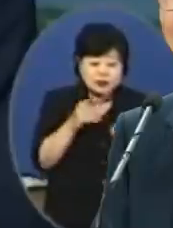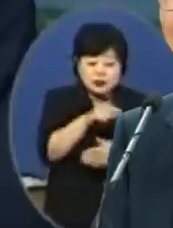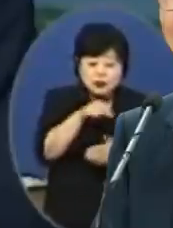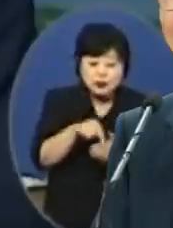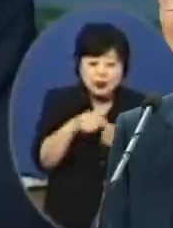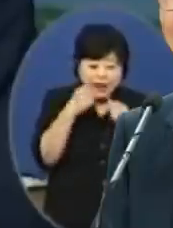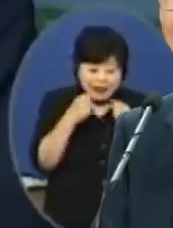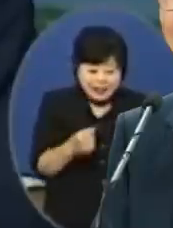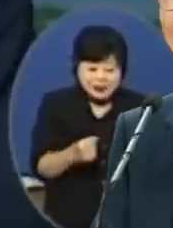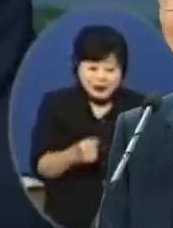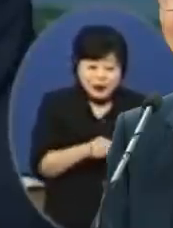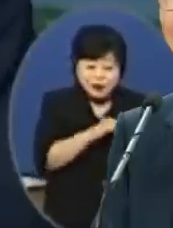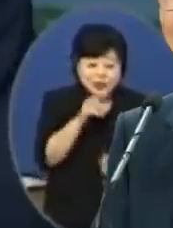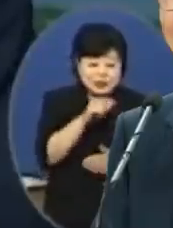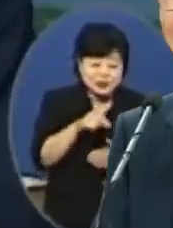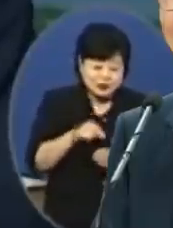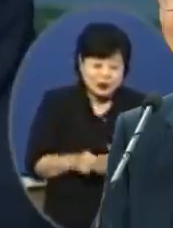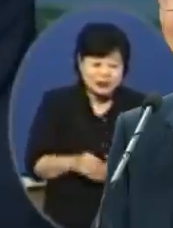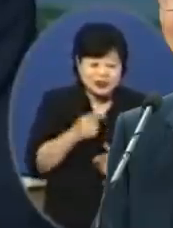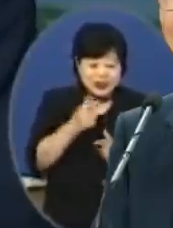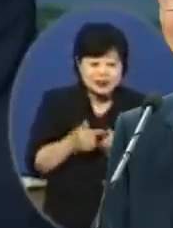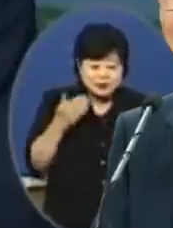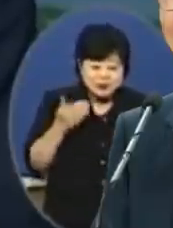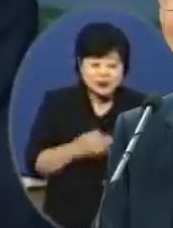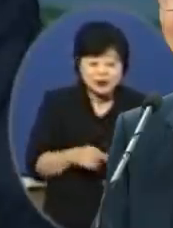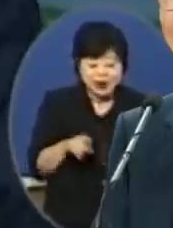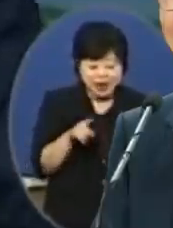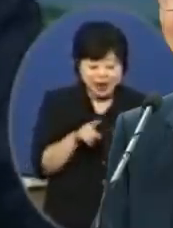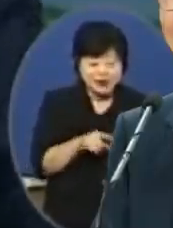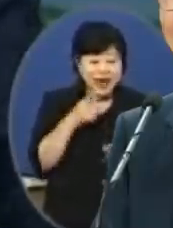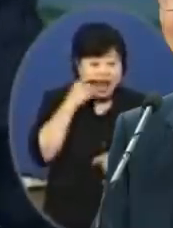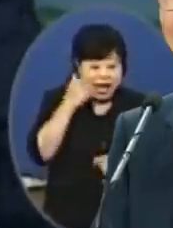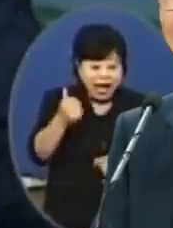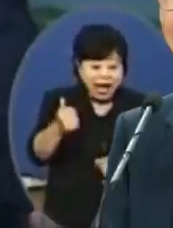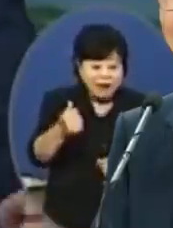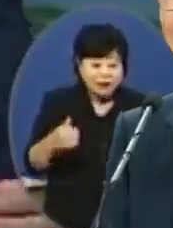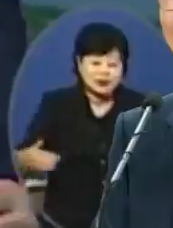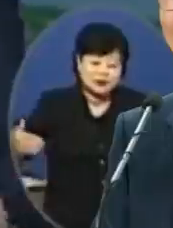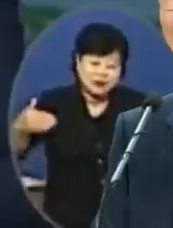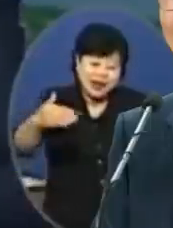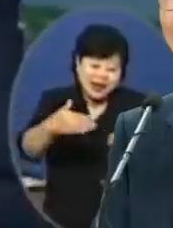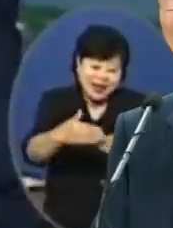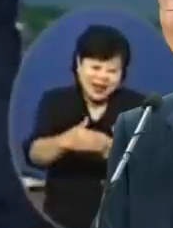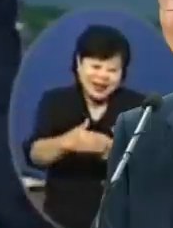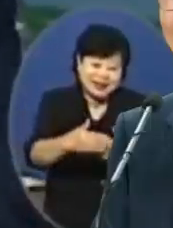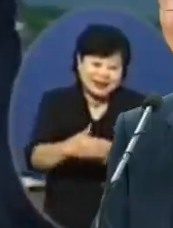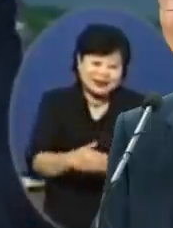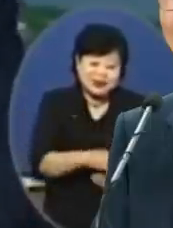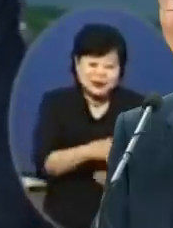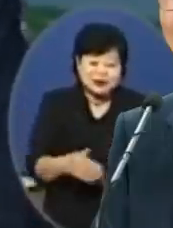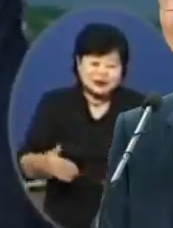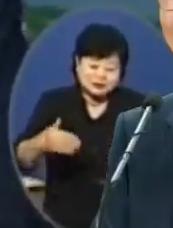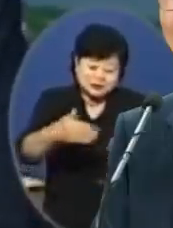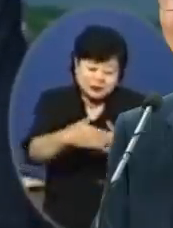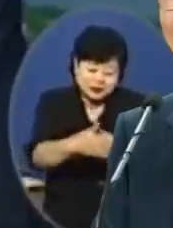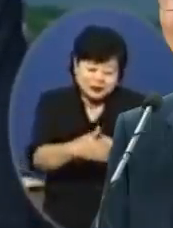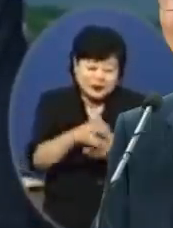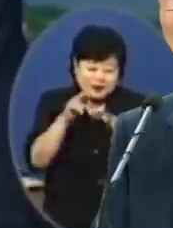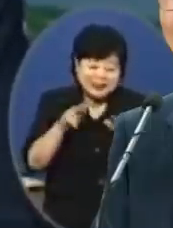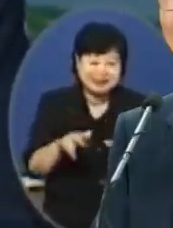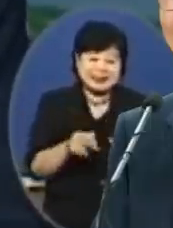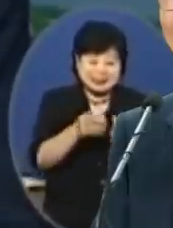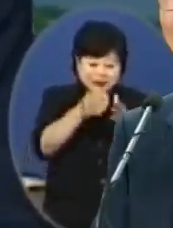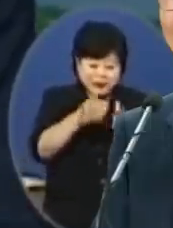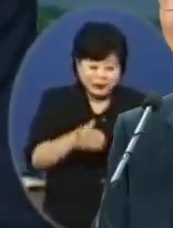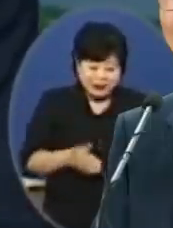속에 계시고 우리 속에 계신 예수님은 우리와 함께 아버지의 품에 안기고 아버지는 우리를 품에 품으시고 이제